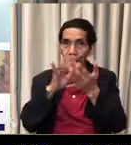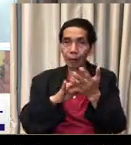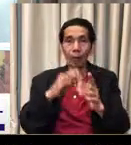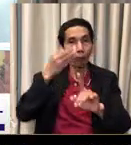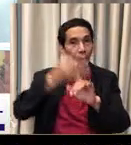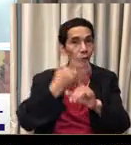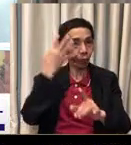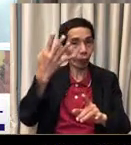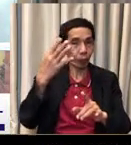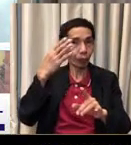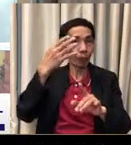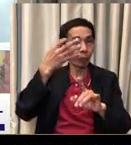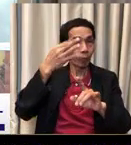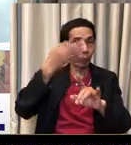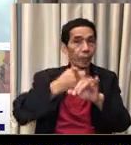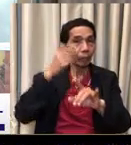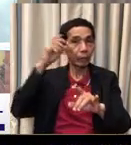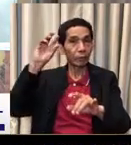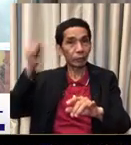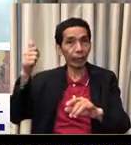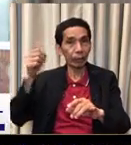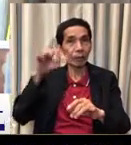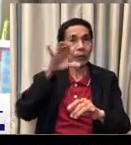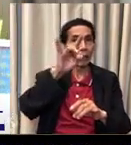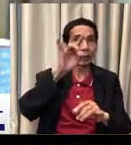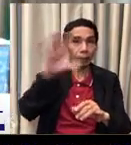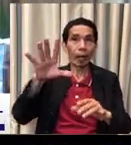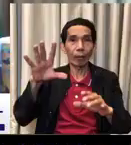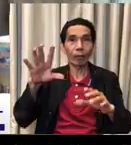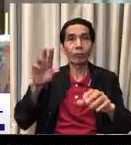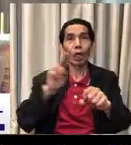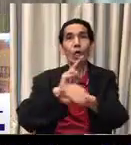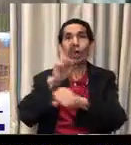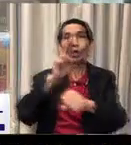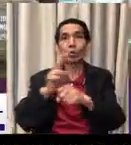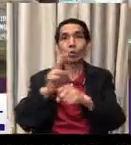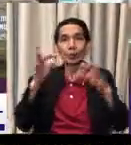4 hanggang February 10, 85 users ang nahuli.